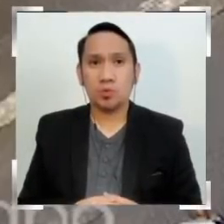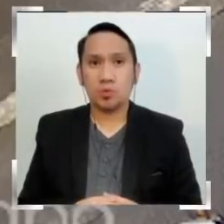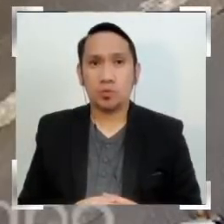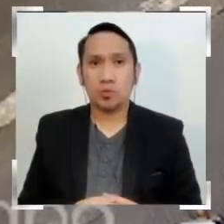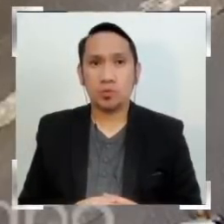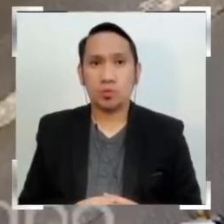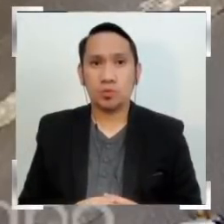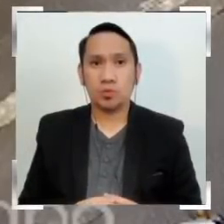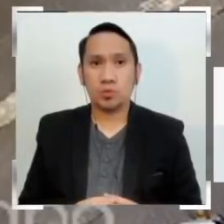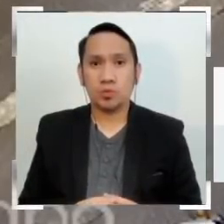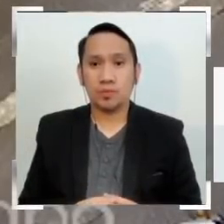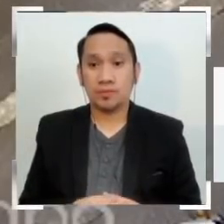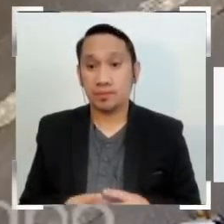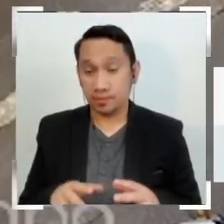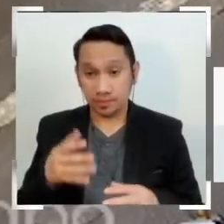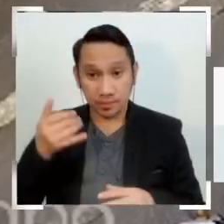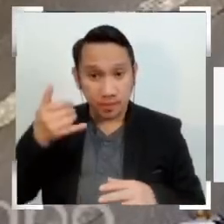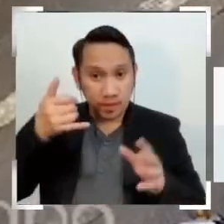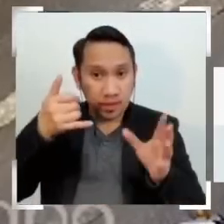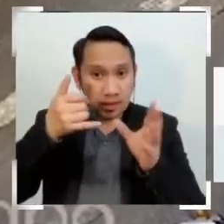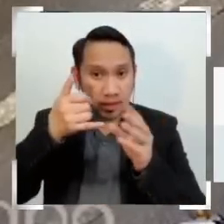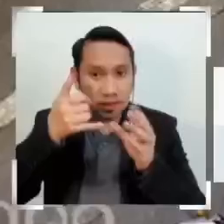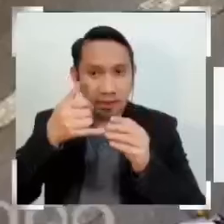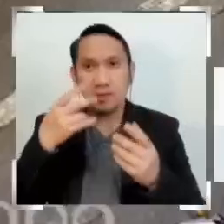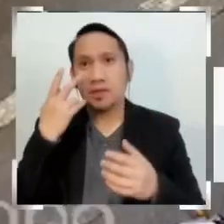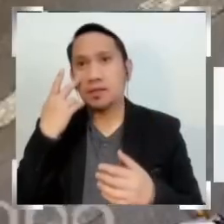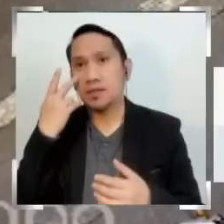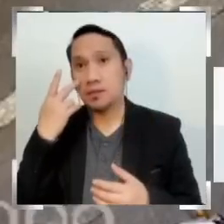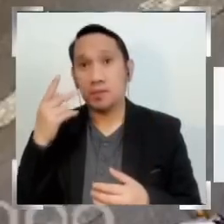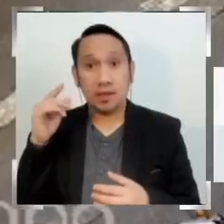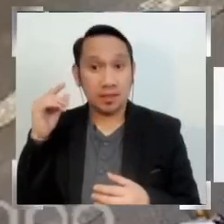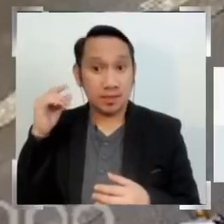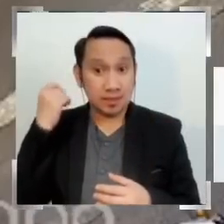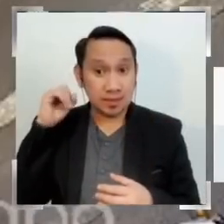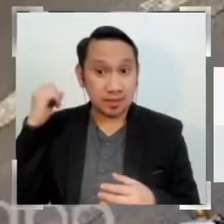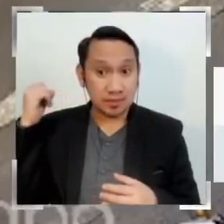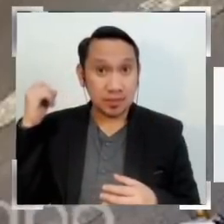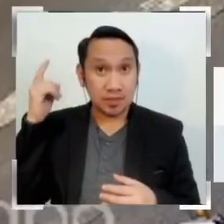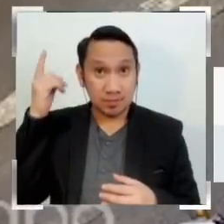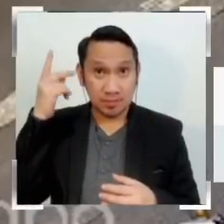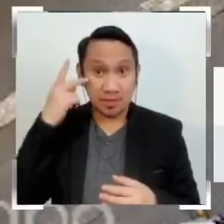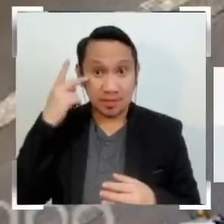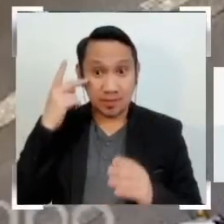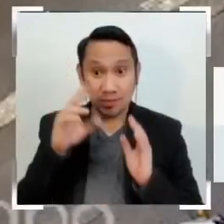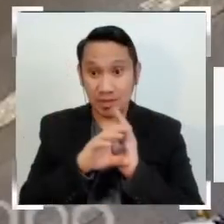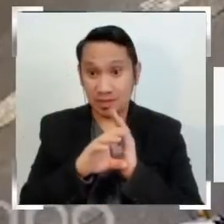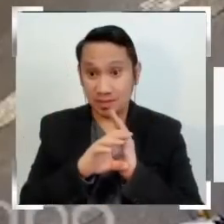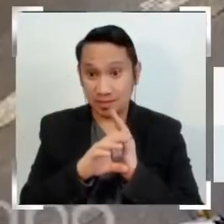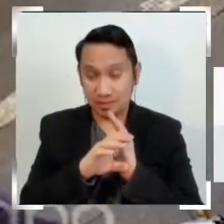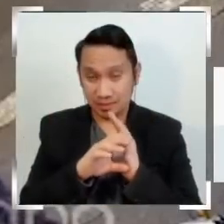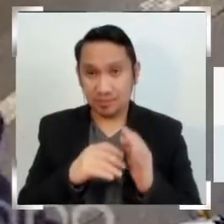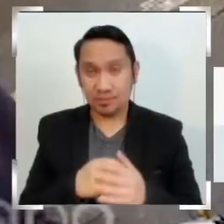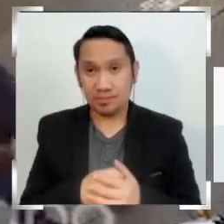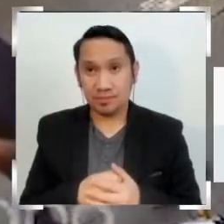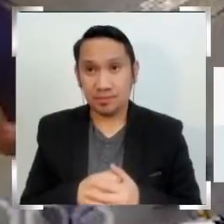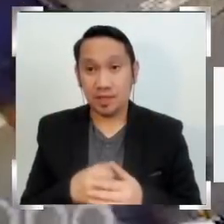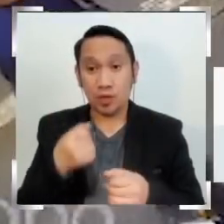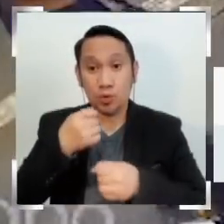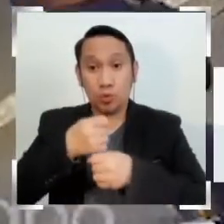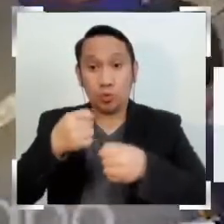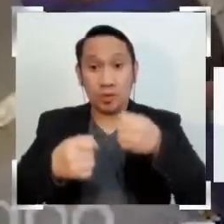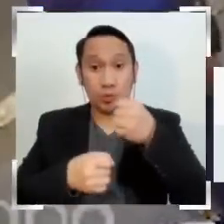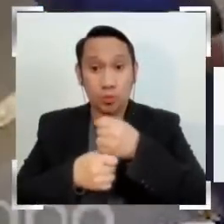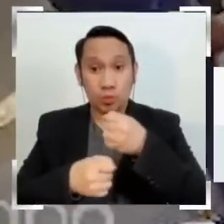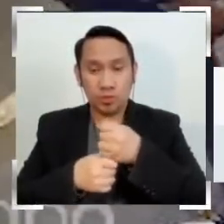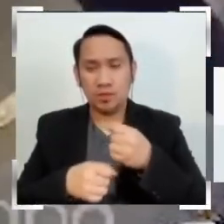Sa kuha ng CCTV, makikita ang silver na pickup truck na nakaparada sa Jose Abad Santos Street sa Kidapawan City, Cotabato. Lumipat